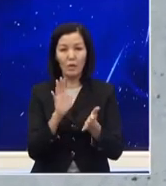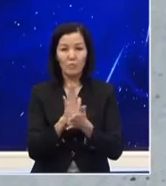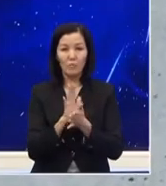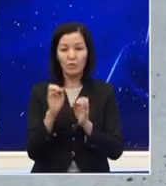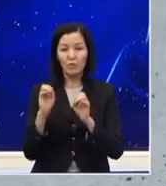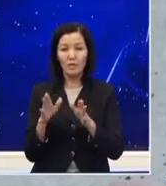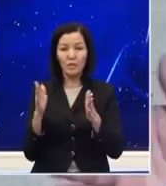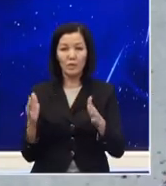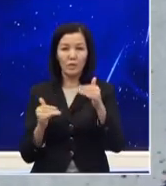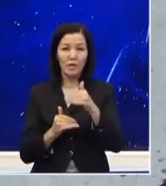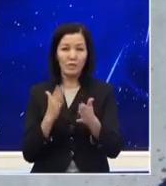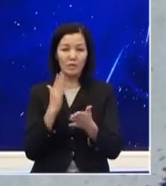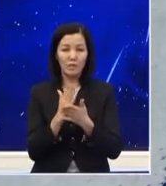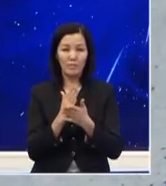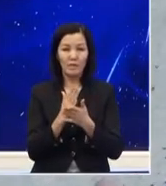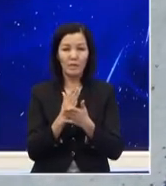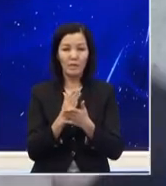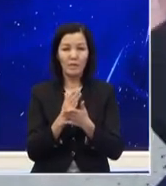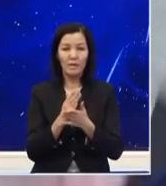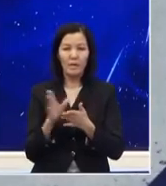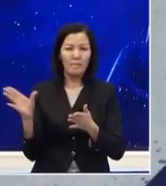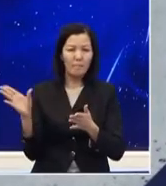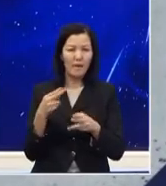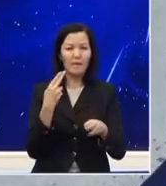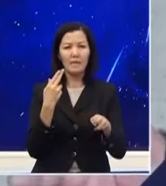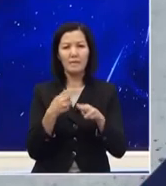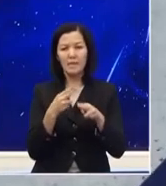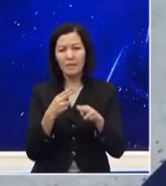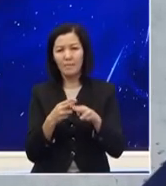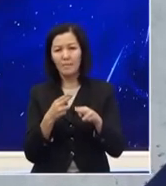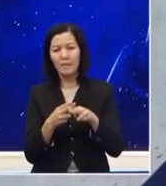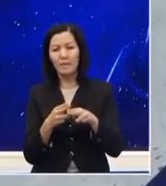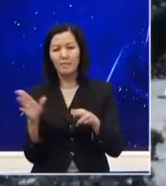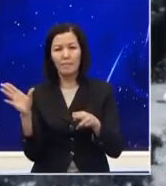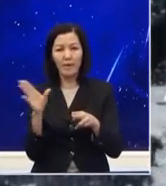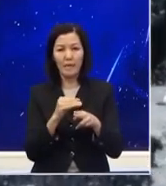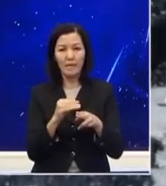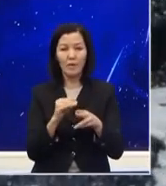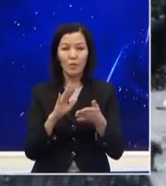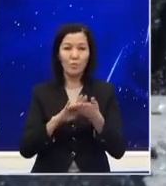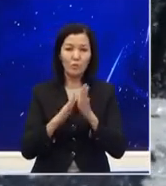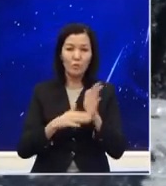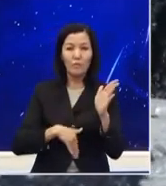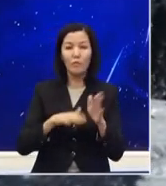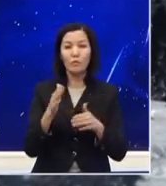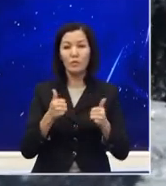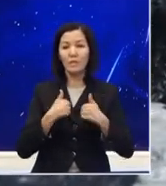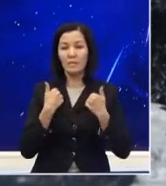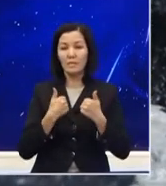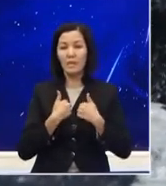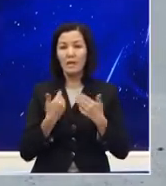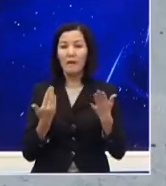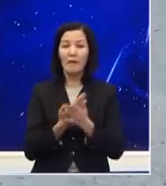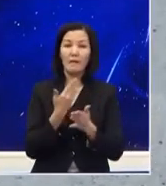салатын, кілем қағатын несіне шейін, кір жаятын жерлеріне шейін. Сонан кейін әңгімелесіп отыратын